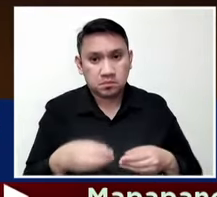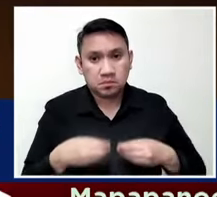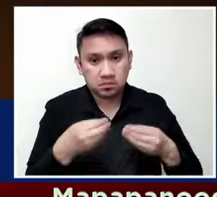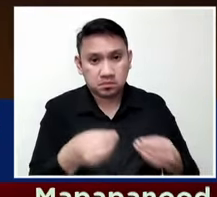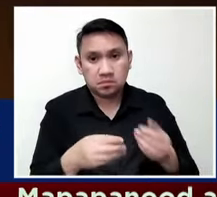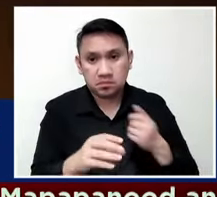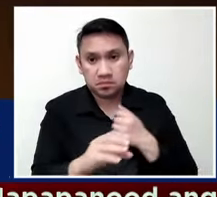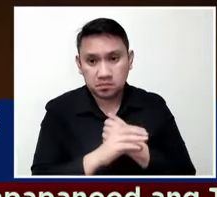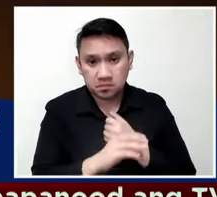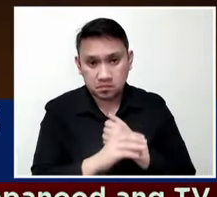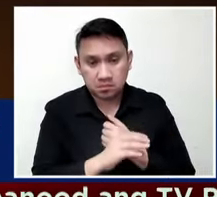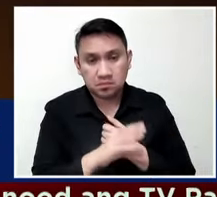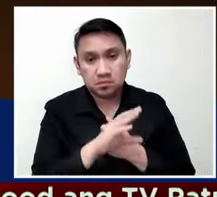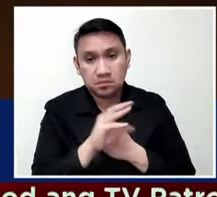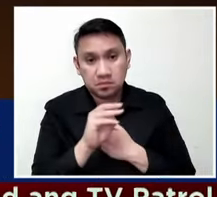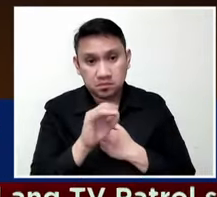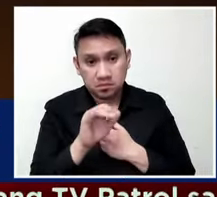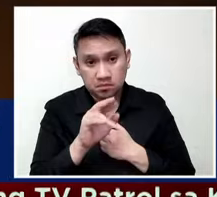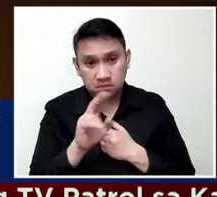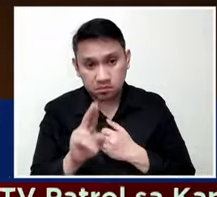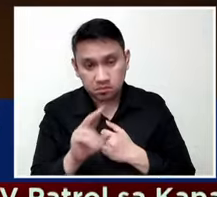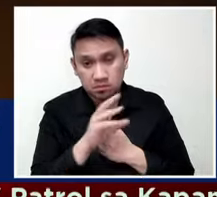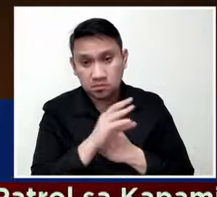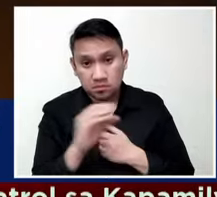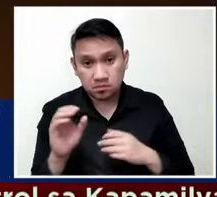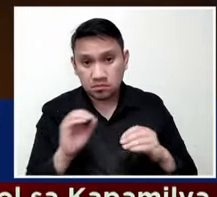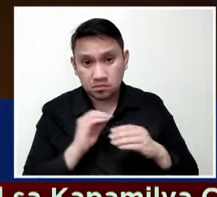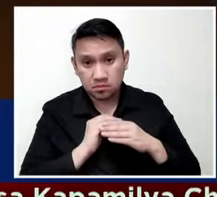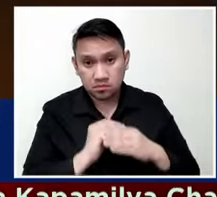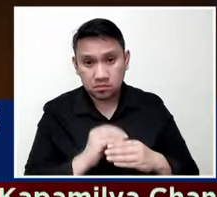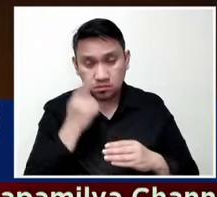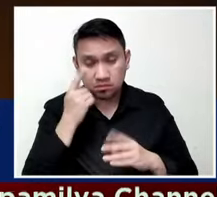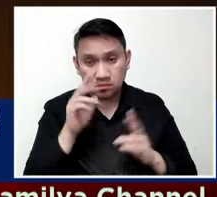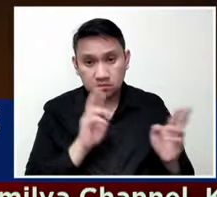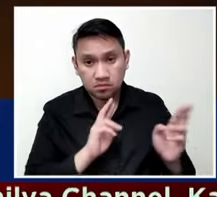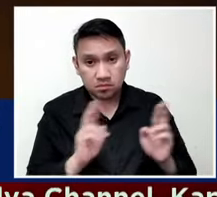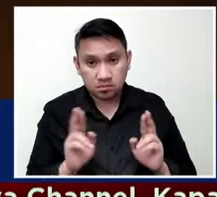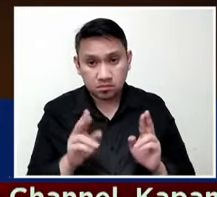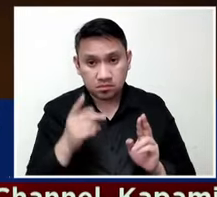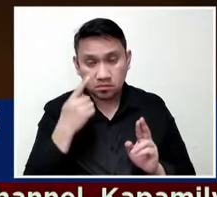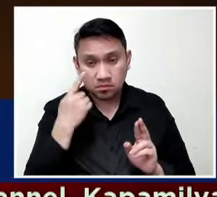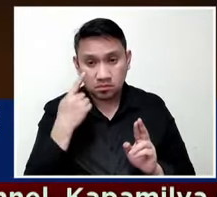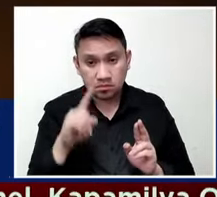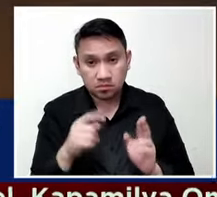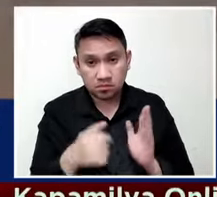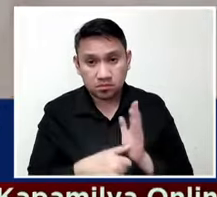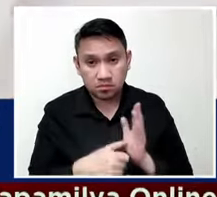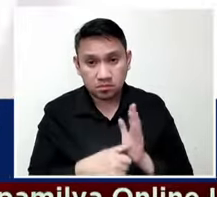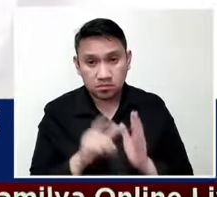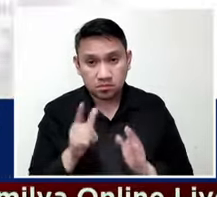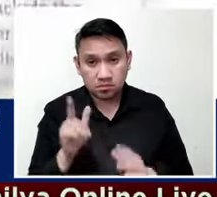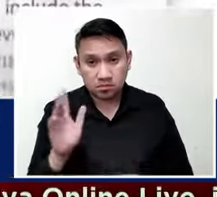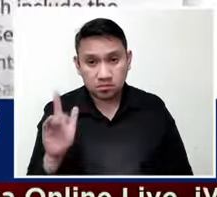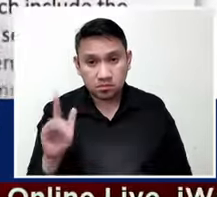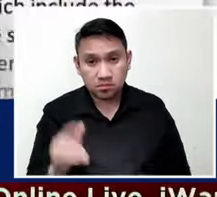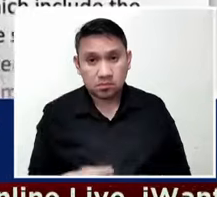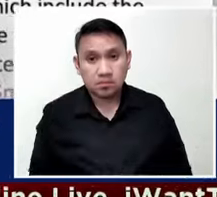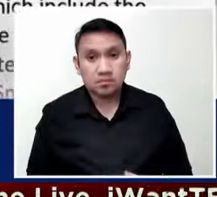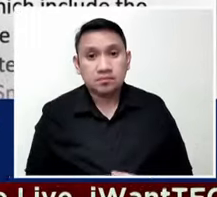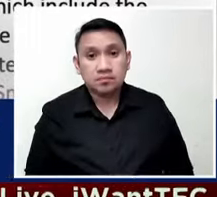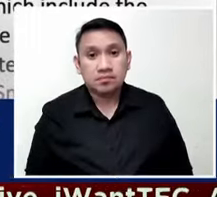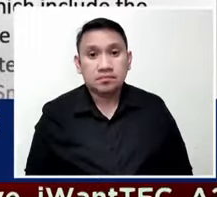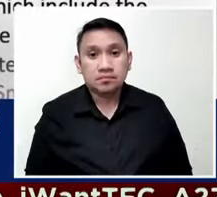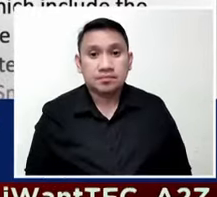kontrata, at sa ganun po walang hadlang sa pagsulong ng paghahanda ng COMELEC sa automation ng elections natin sa 2025. Sinabi naman